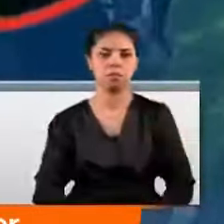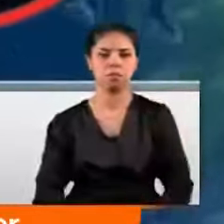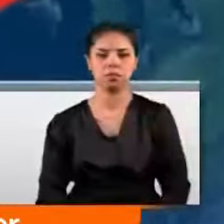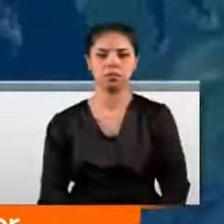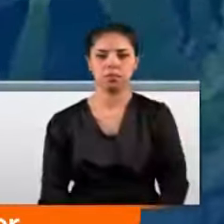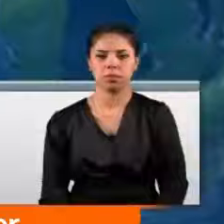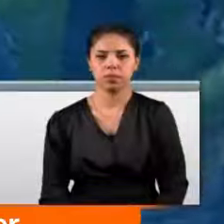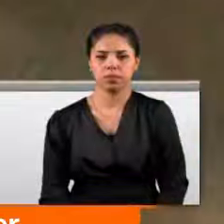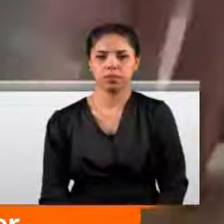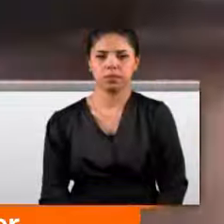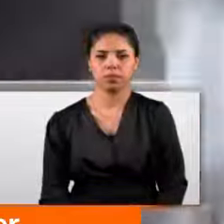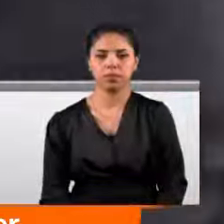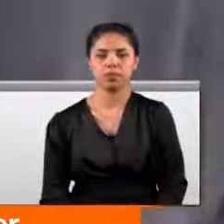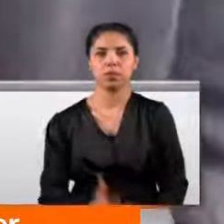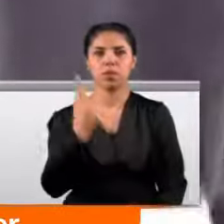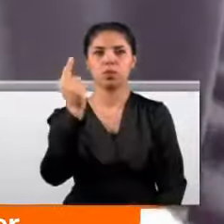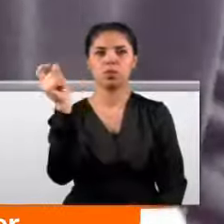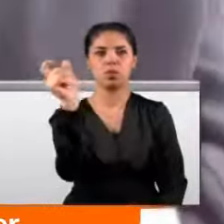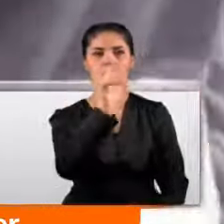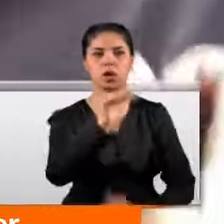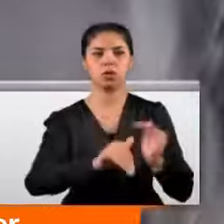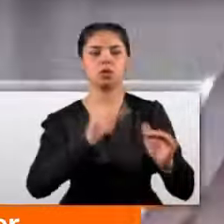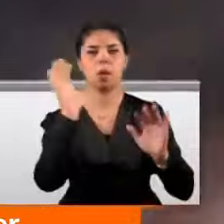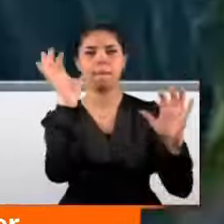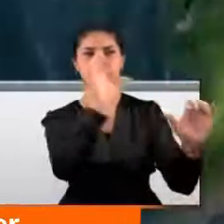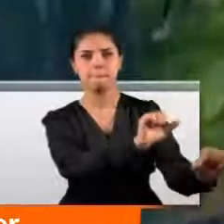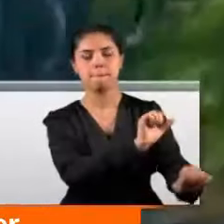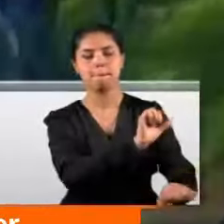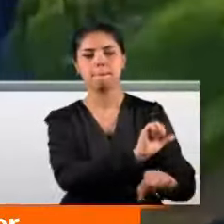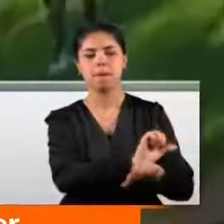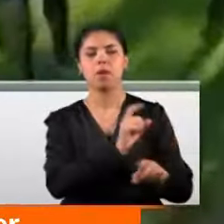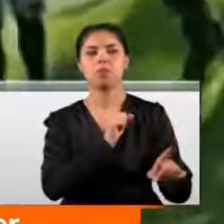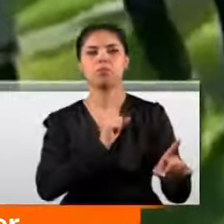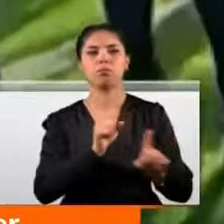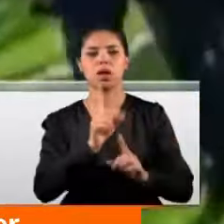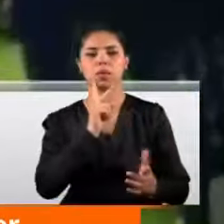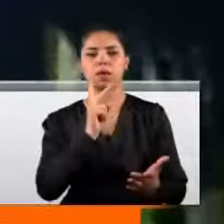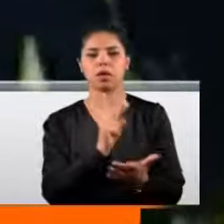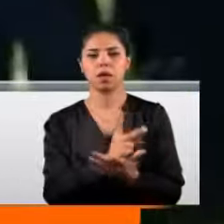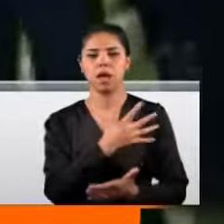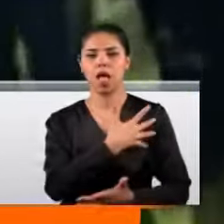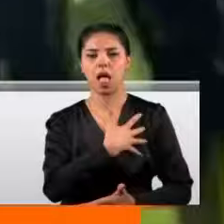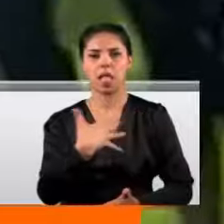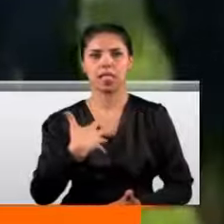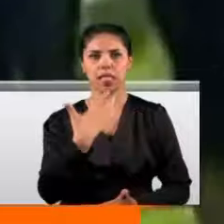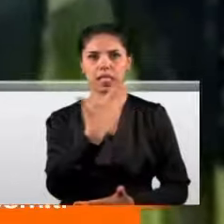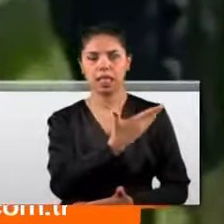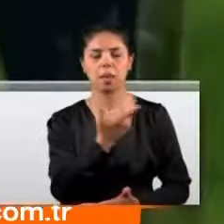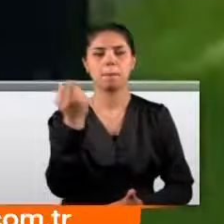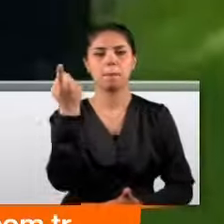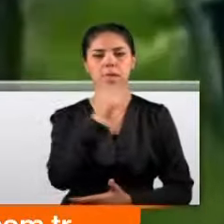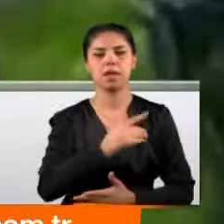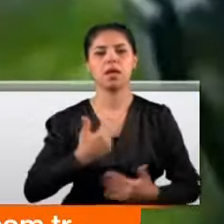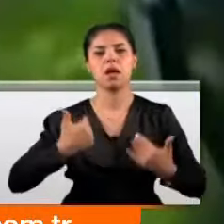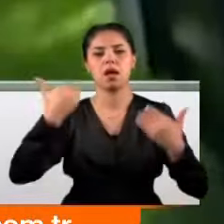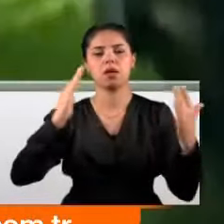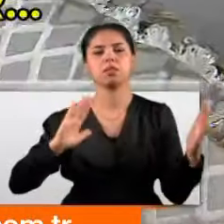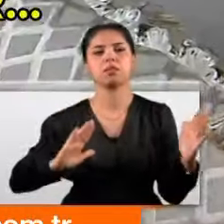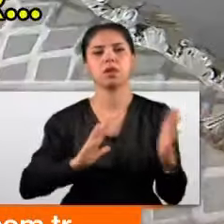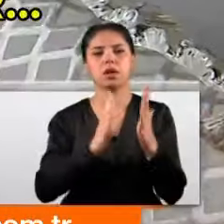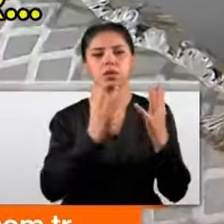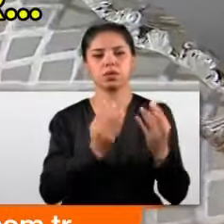Hello. 3,5 ay sonra yakalanıp tutuklu yargılanmasına başlanan anne Eylem Tok bir kez daha hakim karşısına